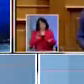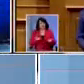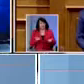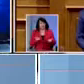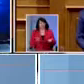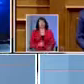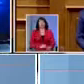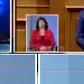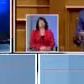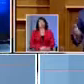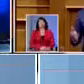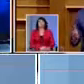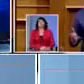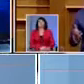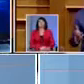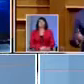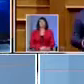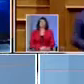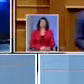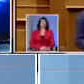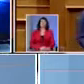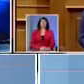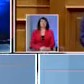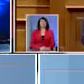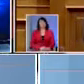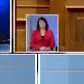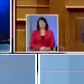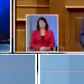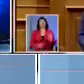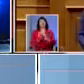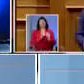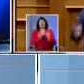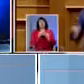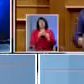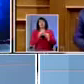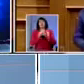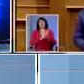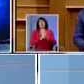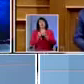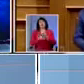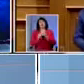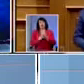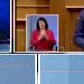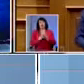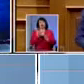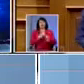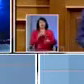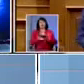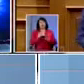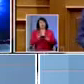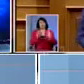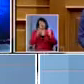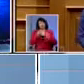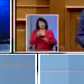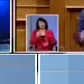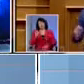έπιασα τους πασοξίδες, τους βουλευτές μετά. Λέω, έχετε καταλάβει τι κάνατε. Θα το καταλάβετε εν καιρό. Υπήρχαν βουλευτές του Πασόκ οι οποίοι σας είπαν ότι ήρθαν